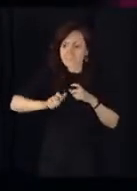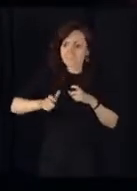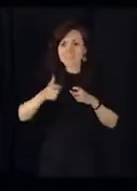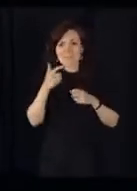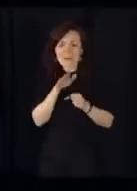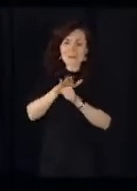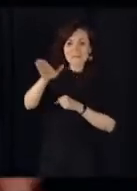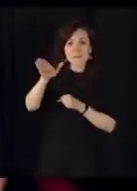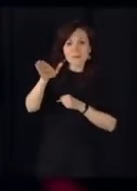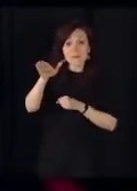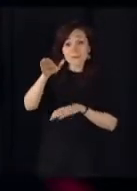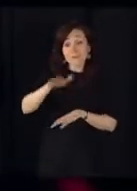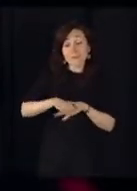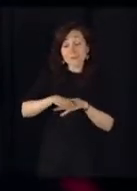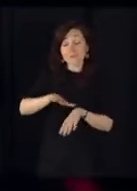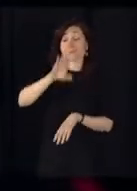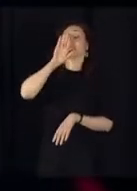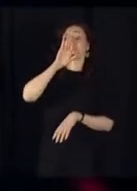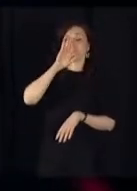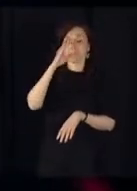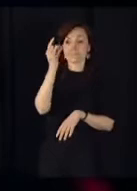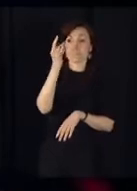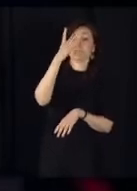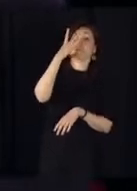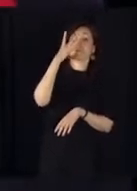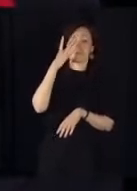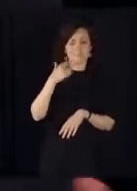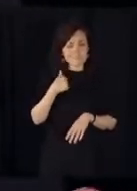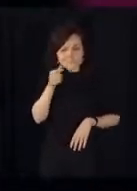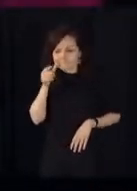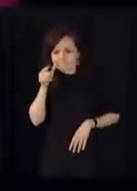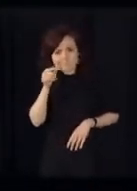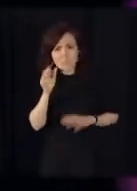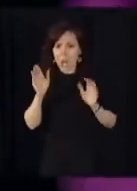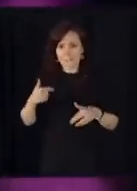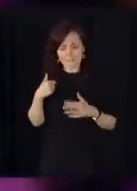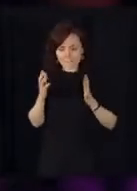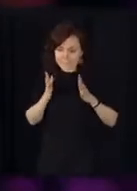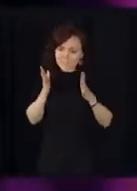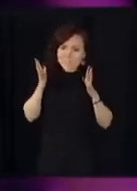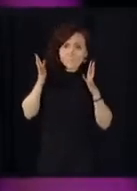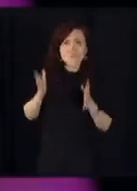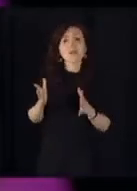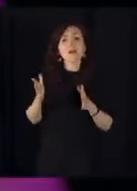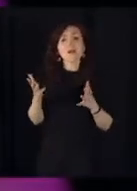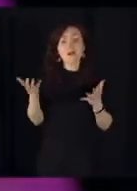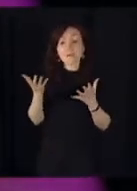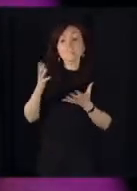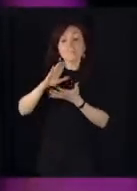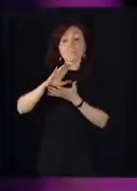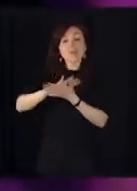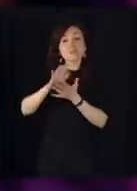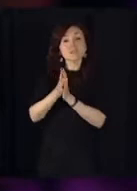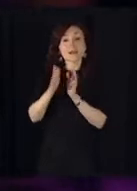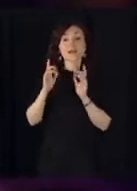rudement et très logiquement éconduite. Je persiste, je m'engage dans l'association L'école